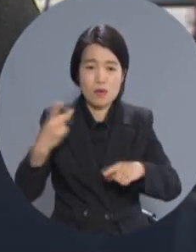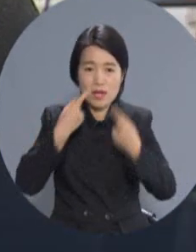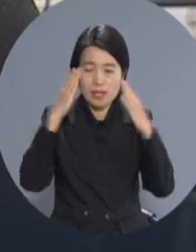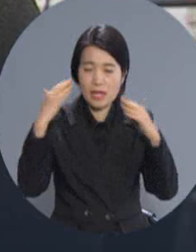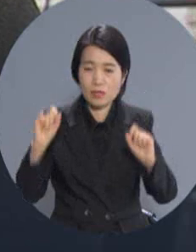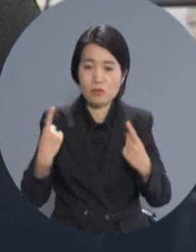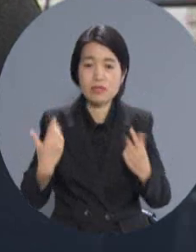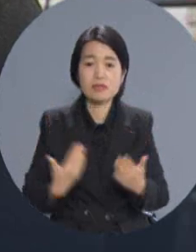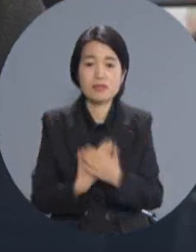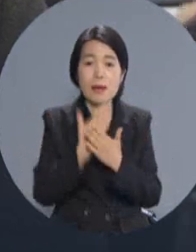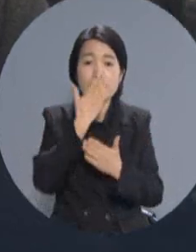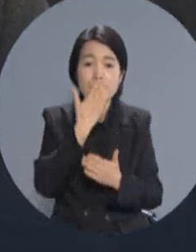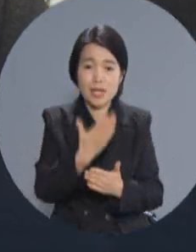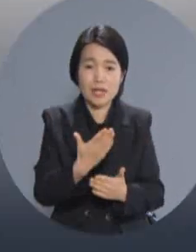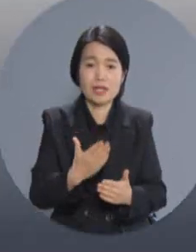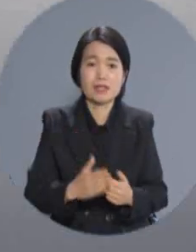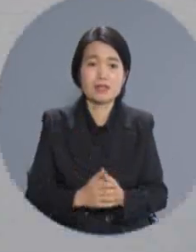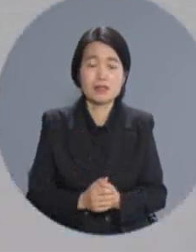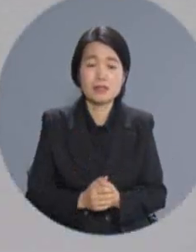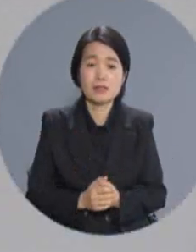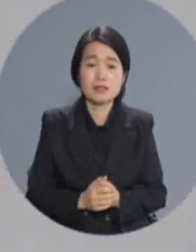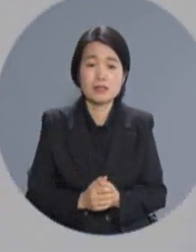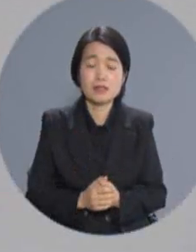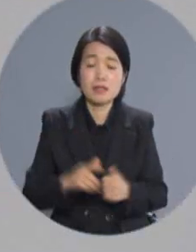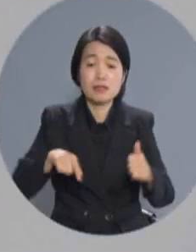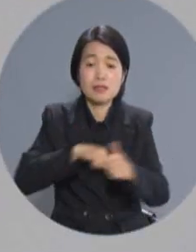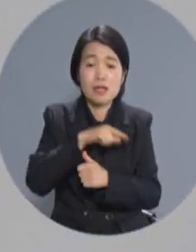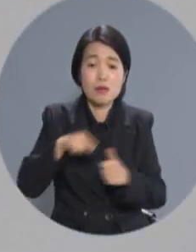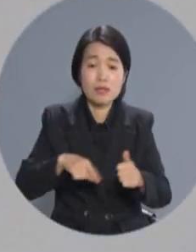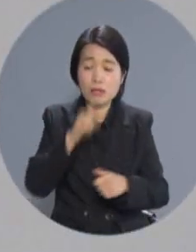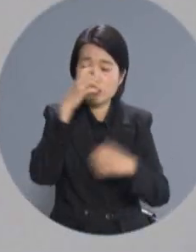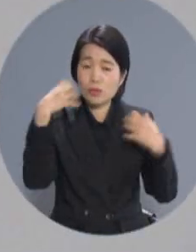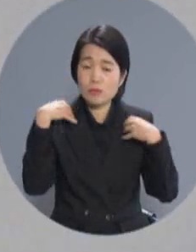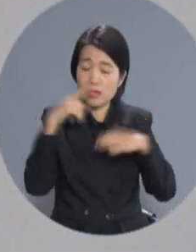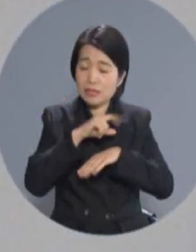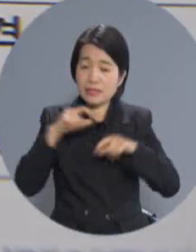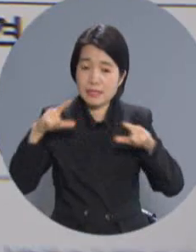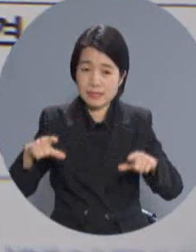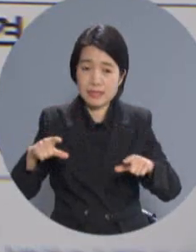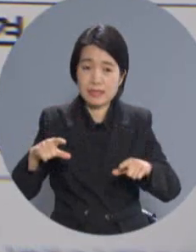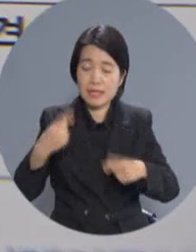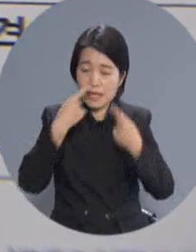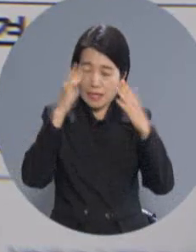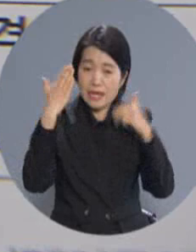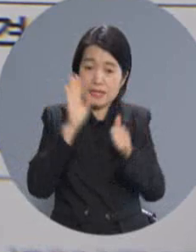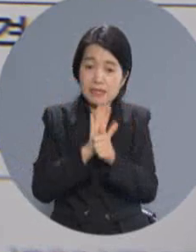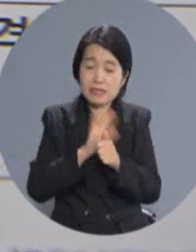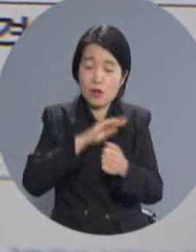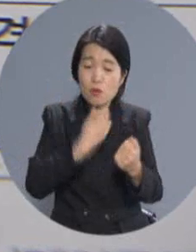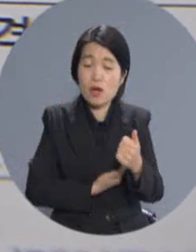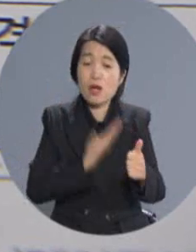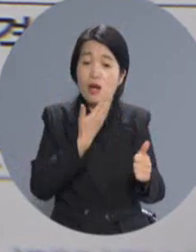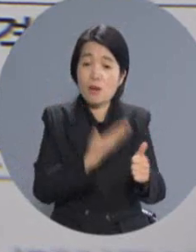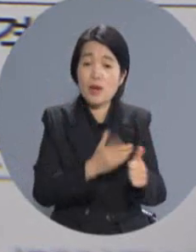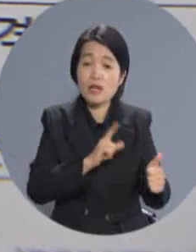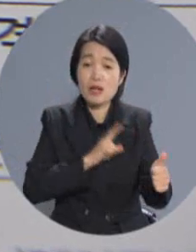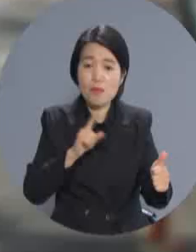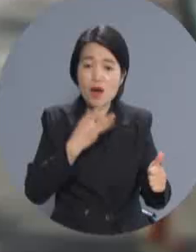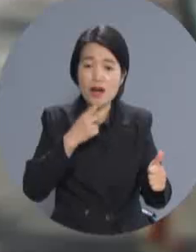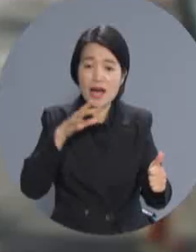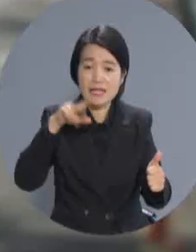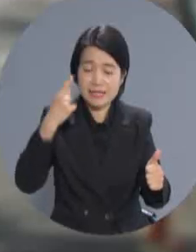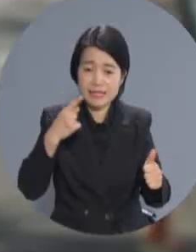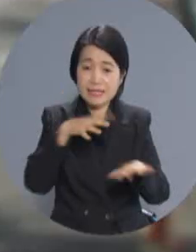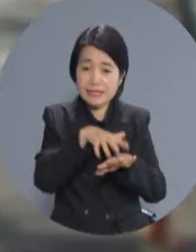대학이 동반 성장할 수 있는 이런 상황에서 정부가 지자체에 대학 지원 권한을 넘기는 이른바